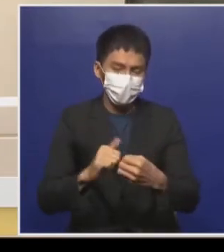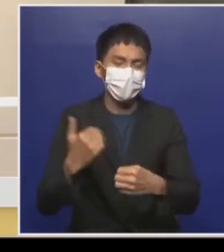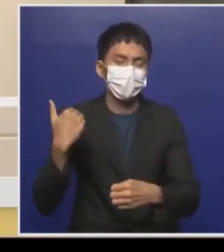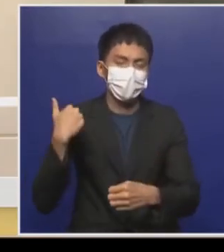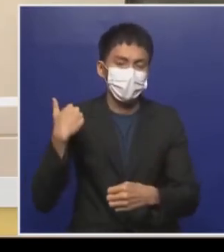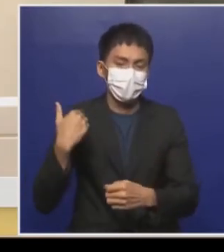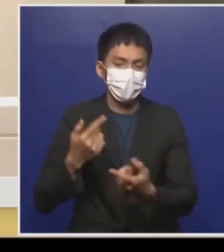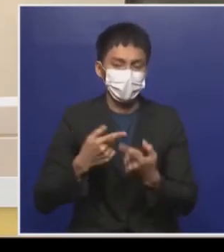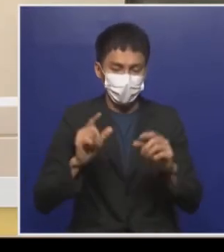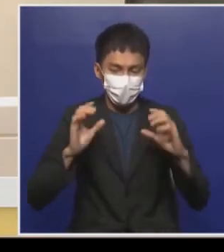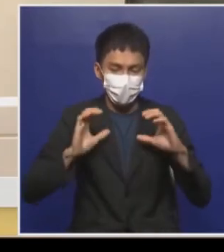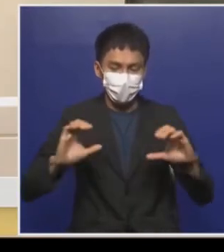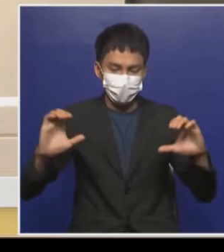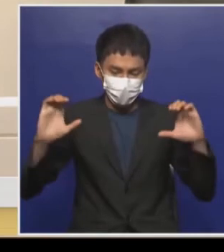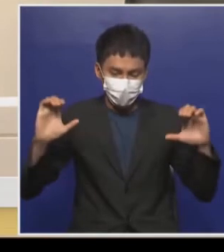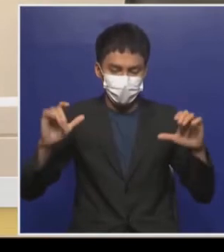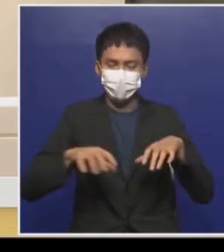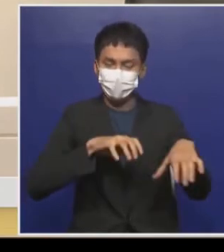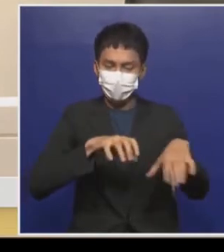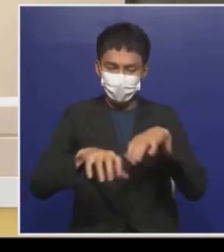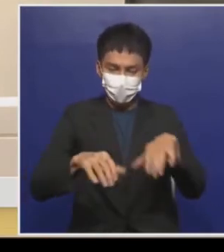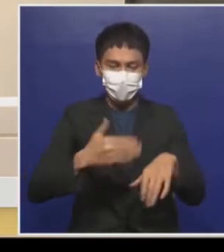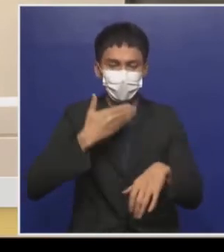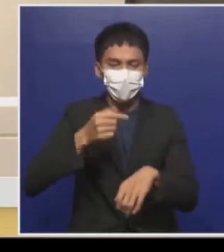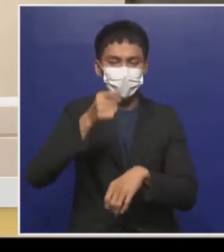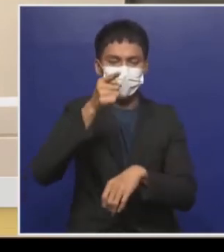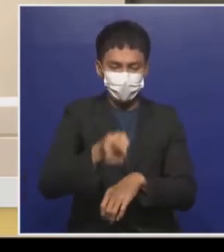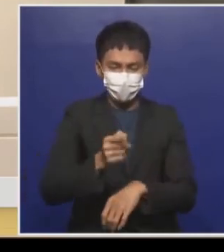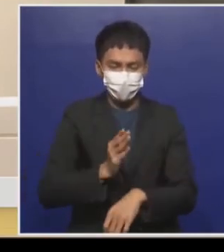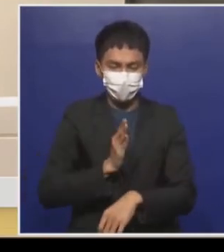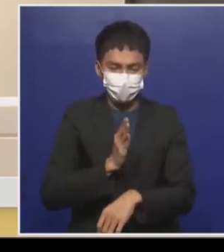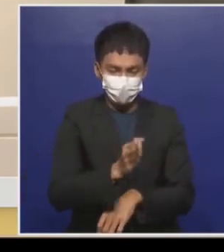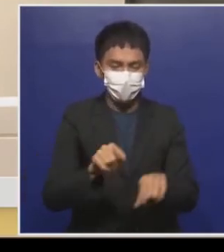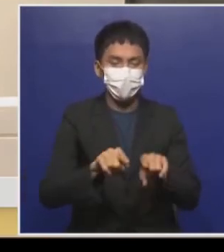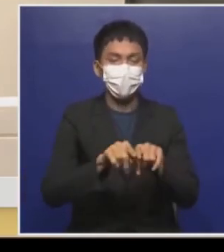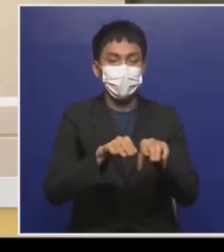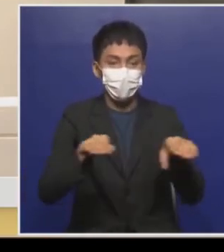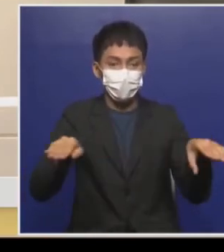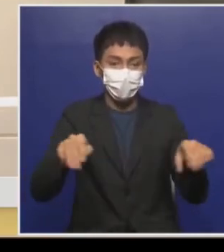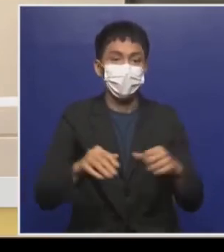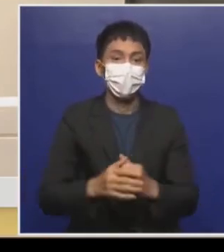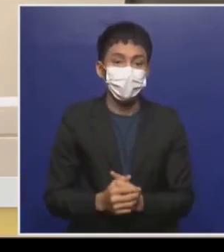าวเป๊ีนท่านวารัศบานท Scholzงประมาณอยใคามจริงบนข้จำกในวิกรตต่